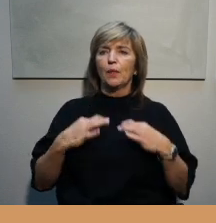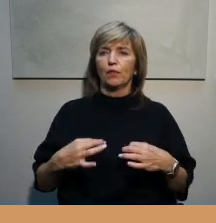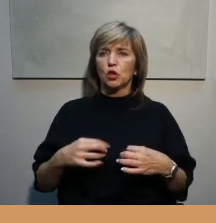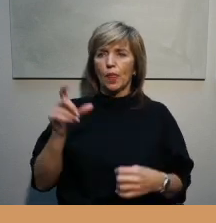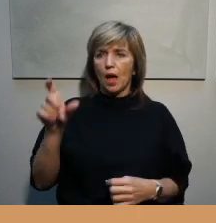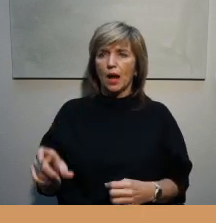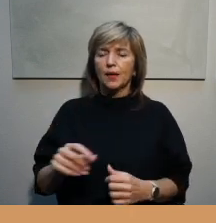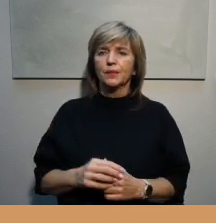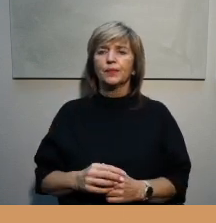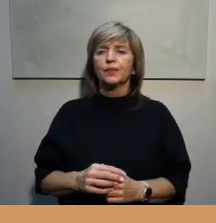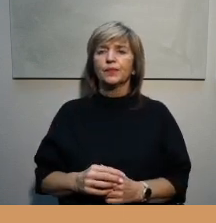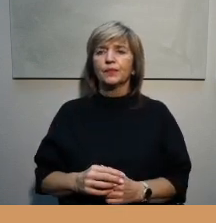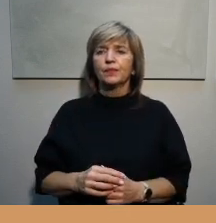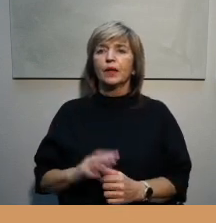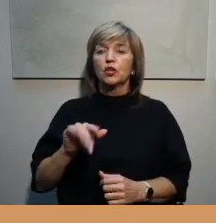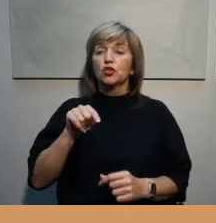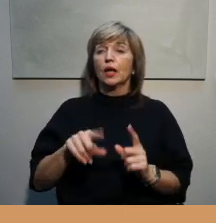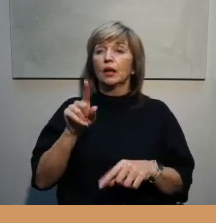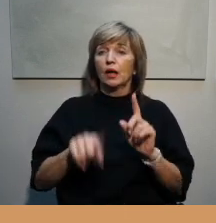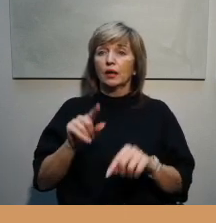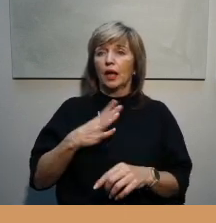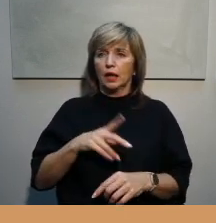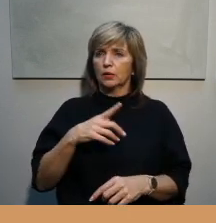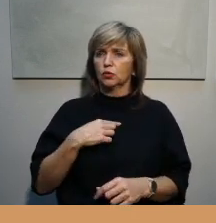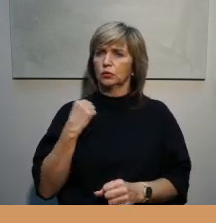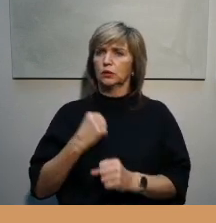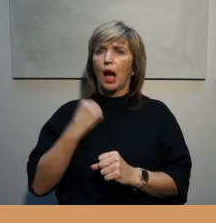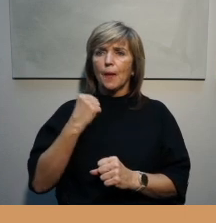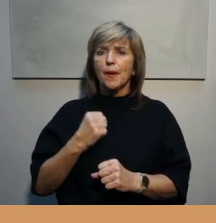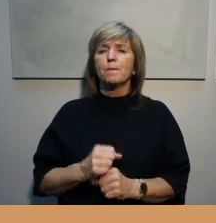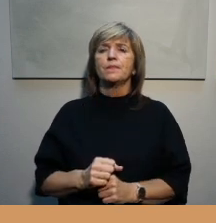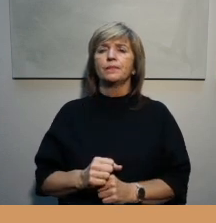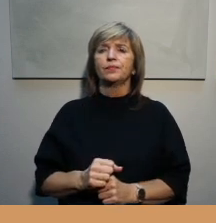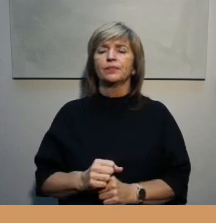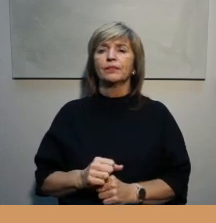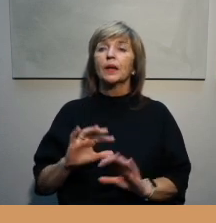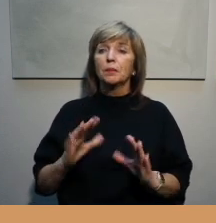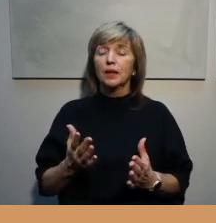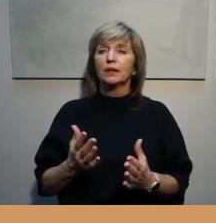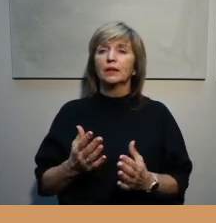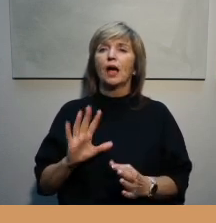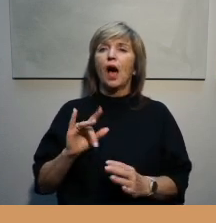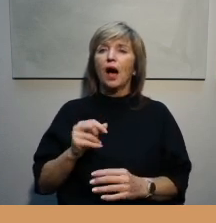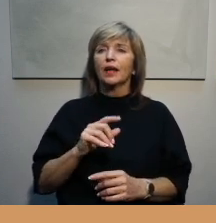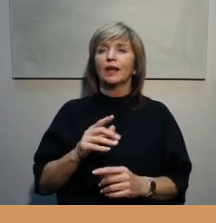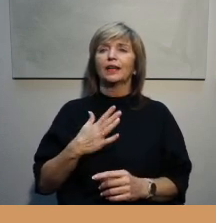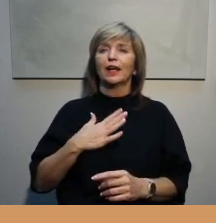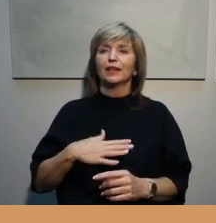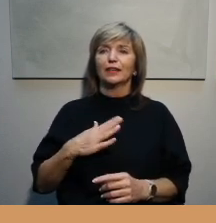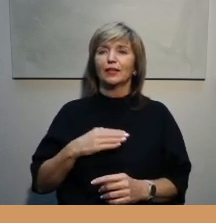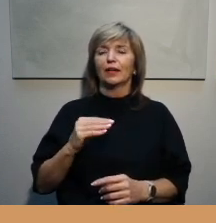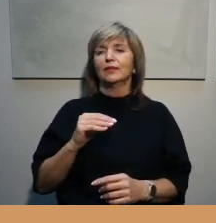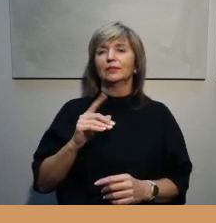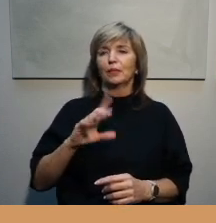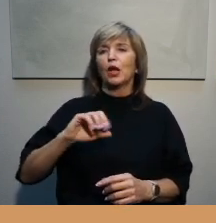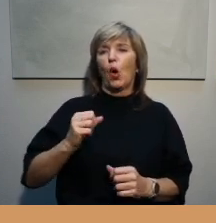profesionāļi. Un šeit es reizēm esmu ļoti, ļoti skarba, bet arī ļoti tāda empātiska